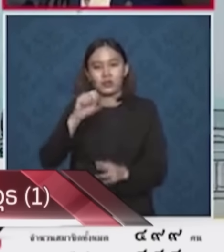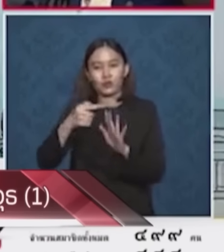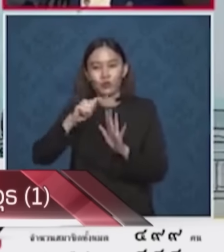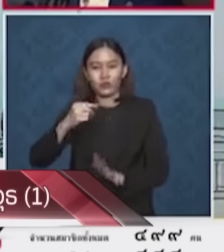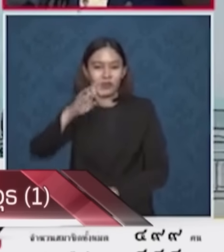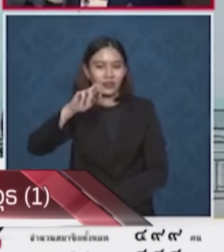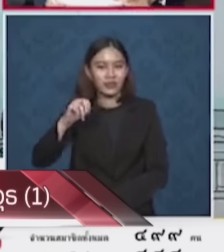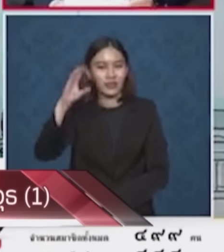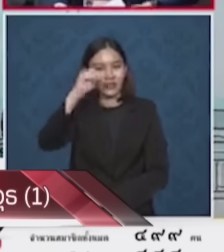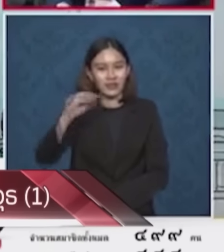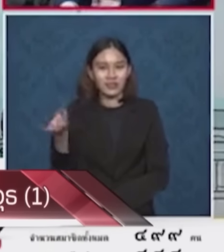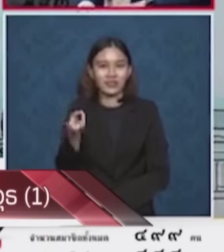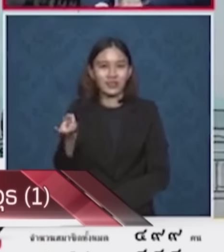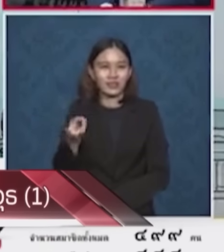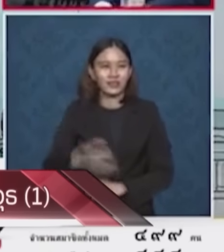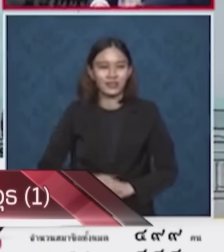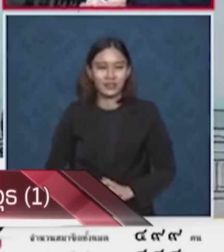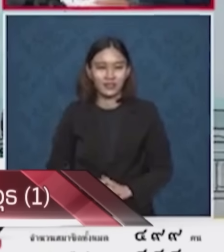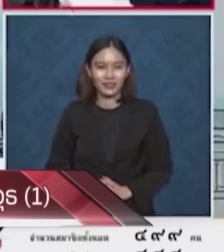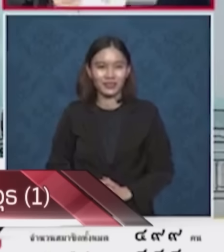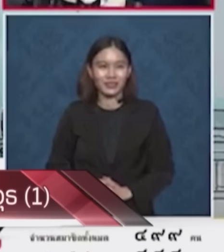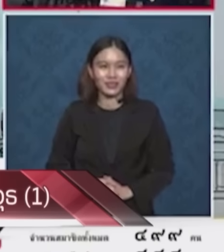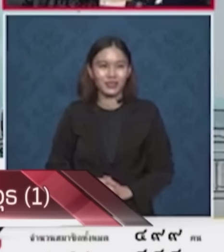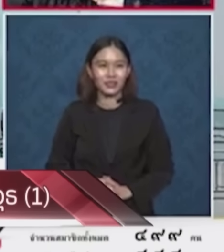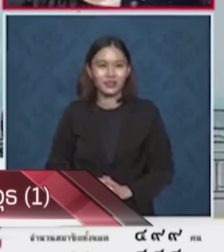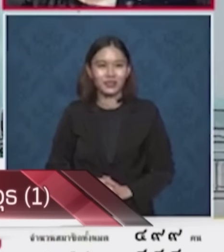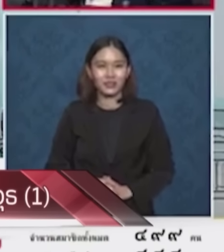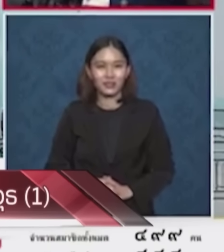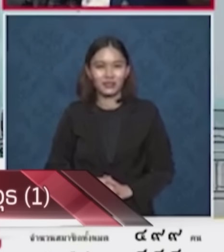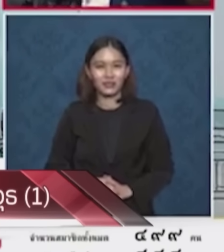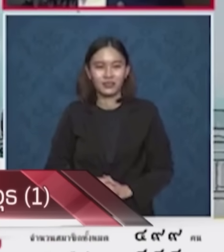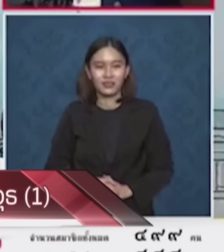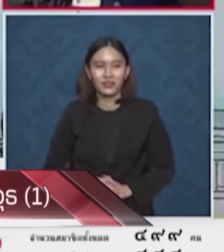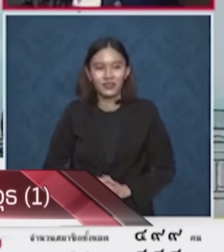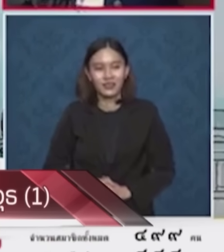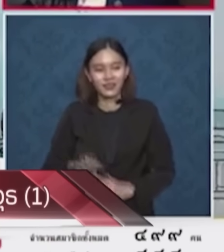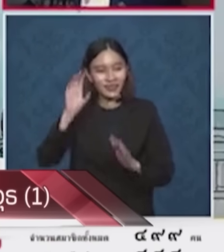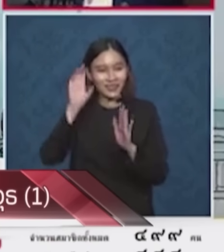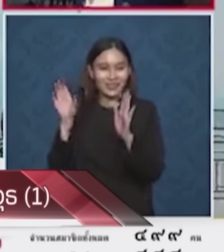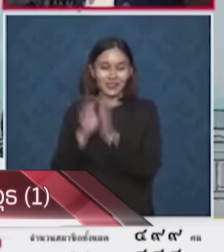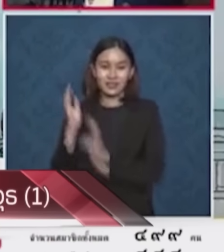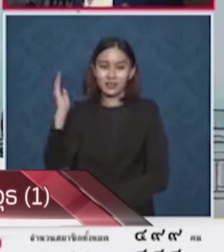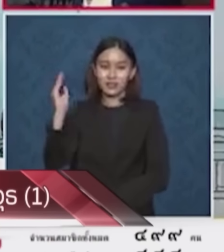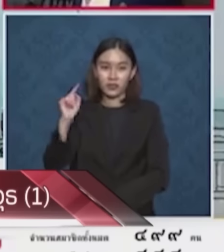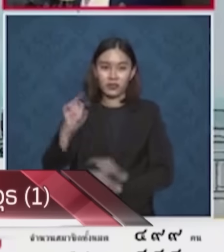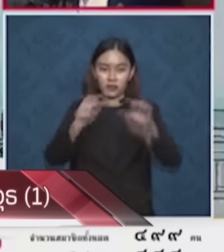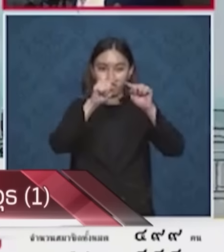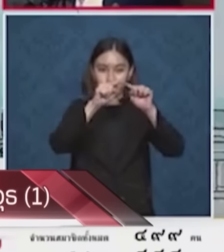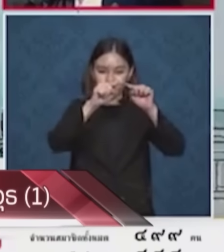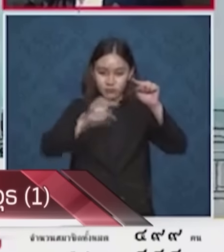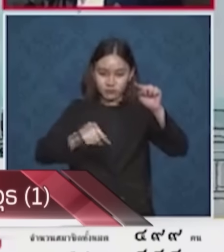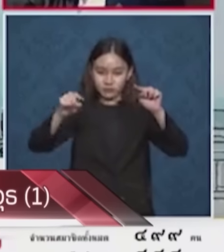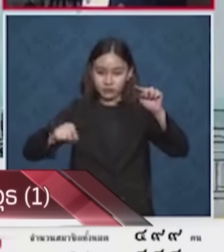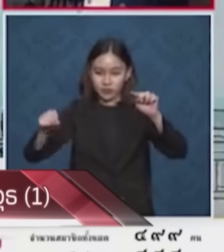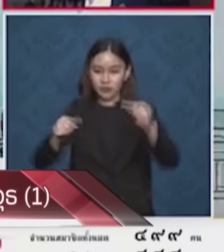ยอดนวัตกรรมอินโนเวทของคางแสงครับจากสไลด์นะครับนี่คือเส้นกราฟแสดงสัด